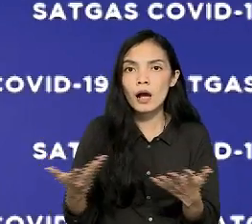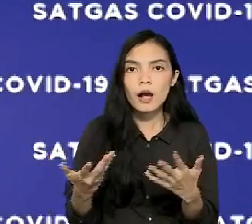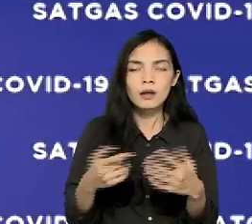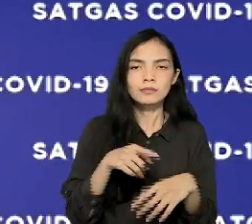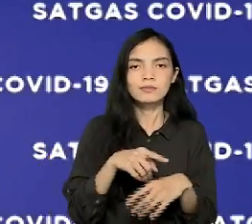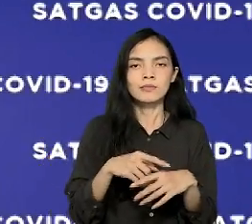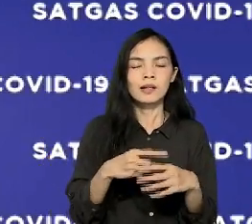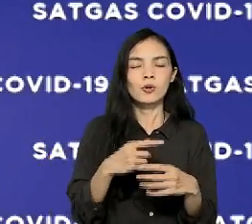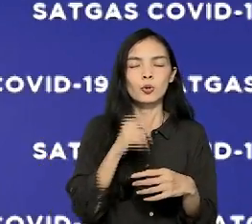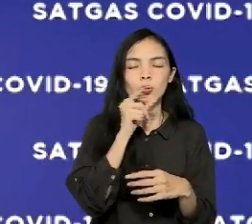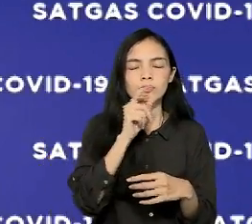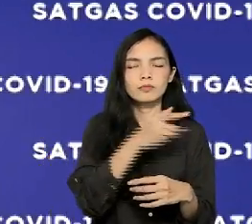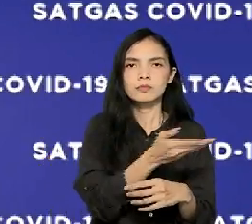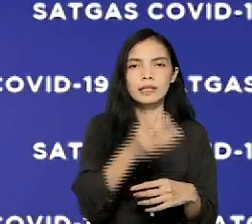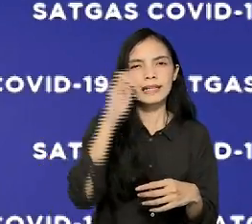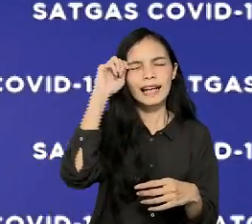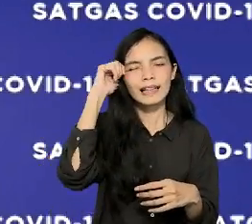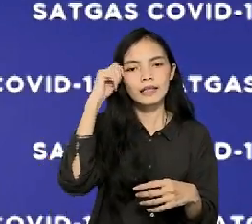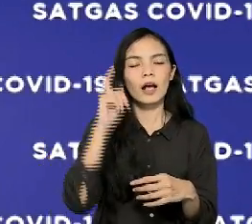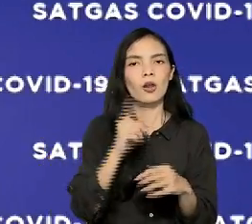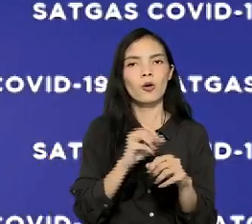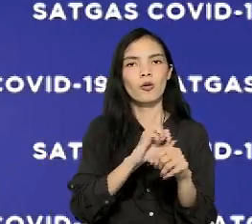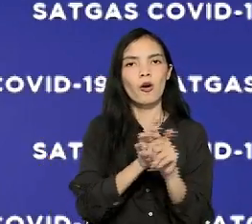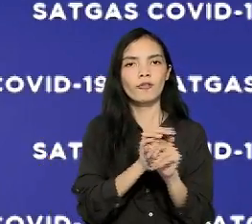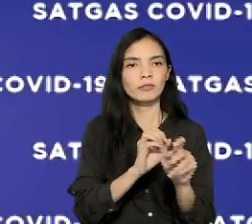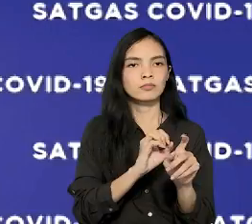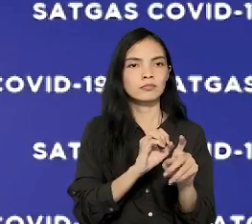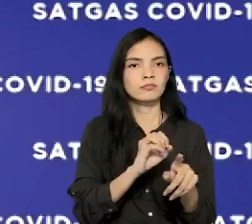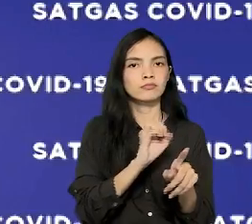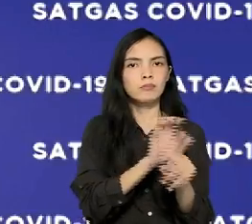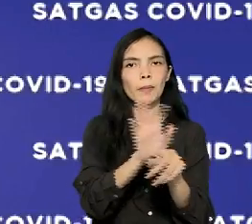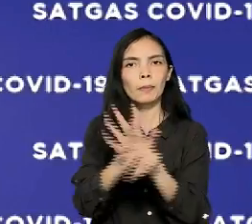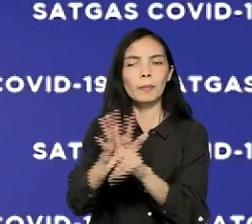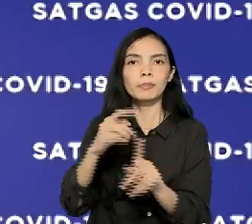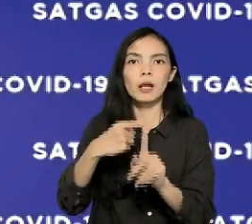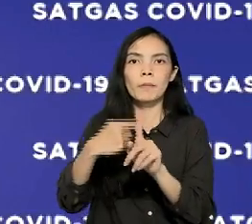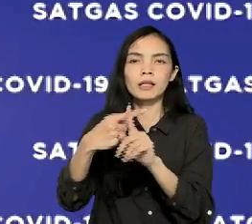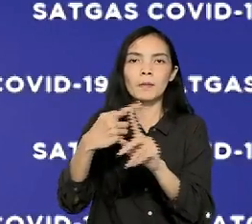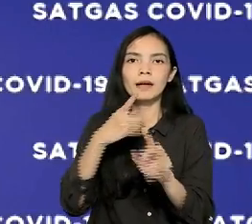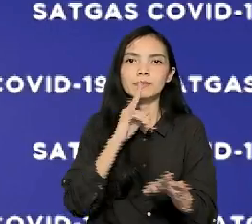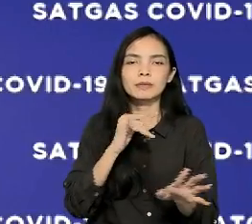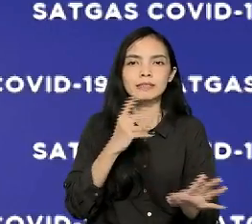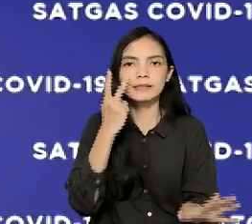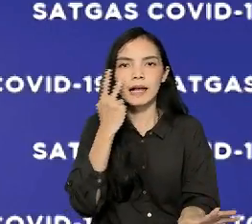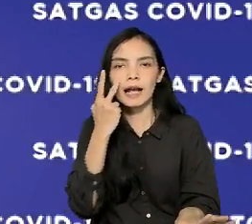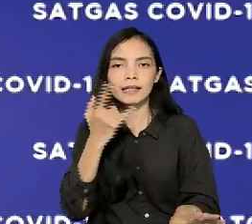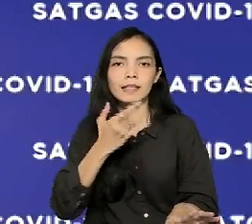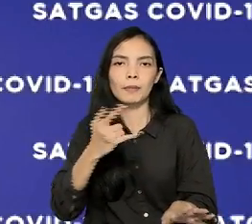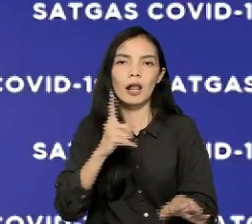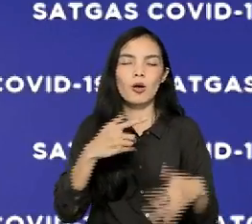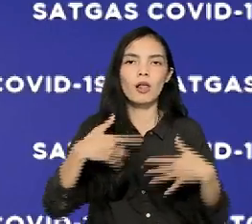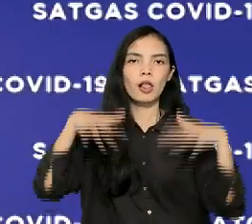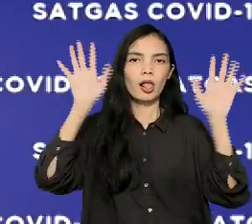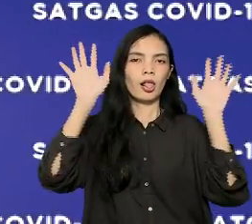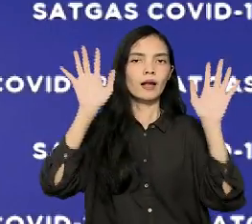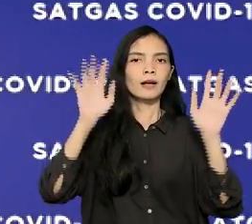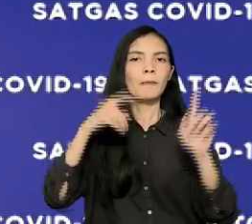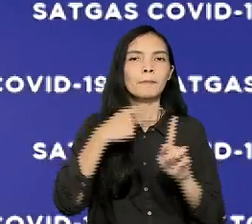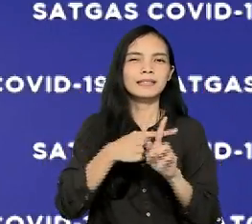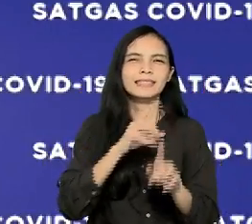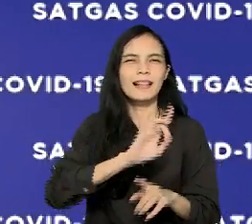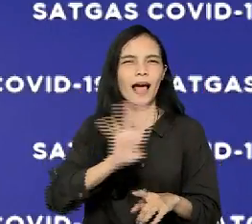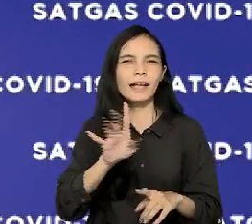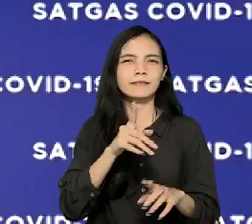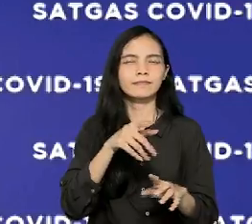kasus adalah hal yang mudah terjadi apabila kita lengah. Terlebih pula terdapat faktor-faktor lain yang